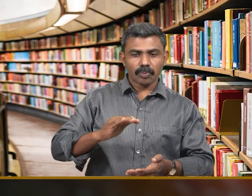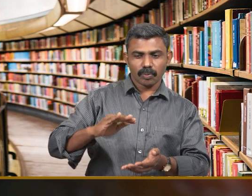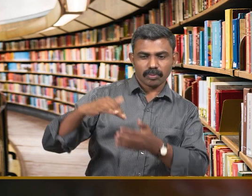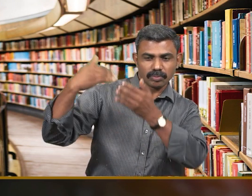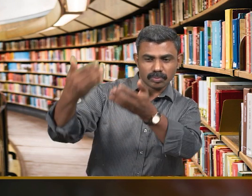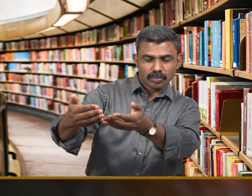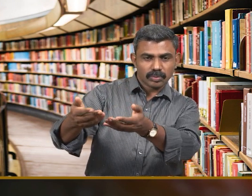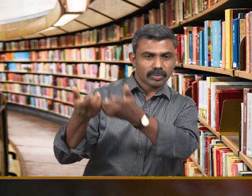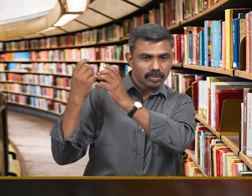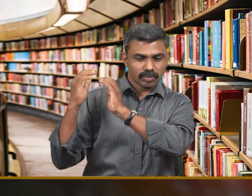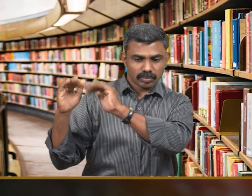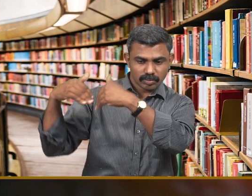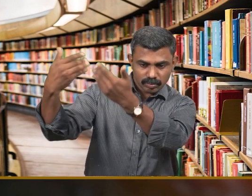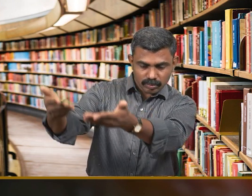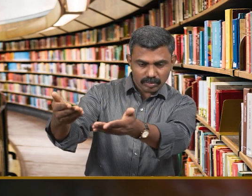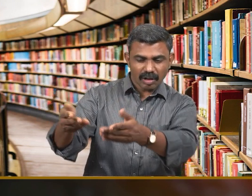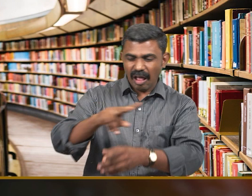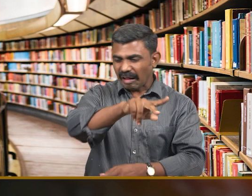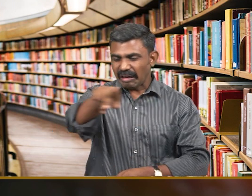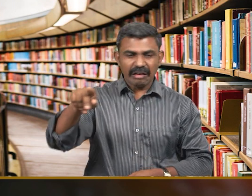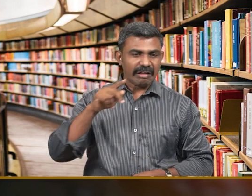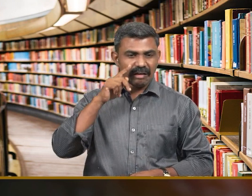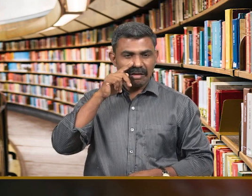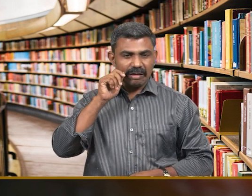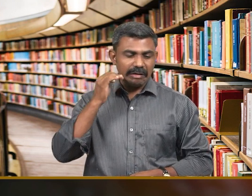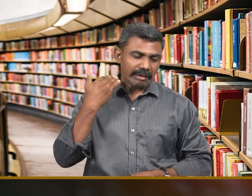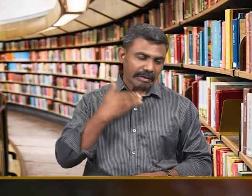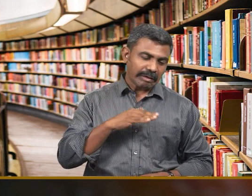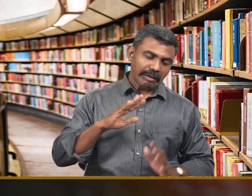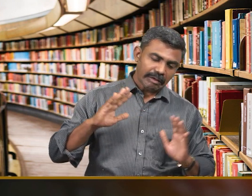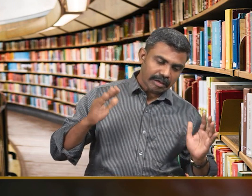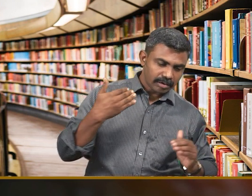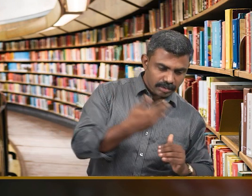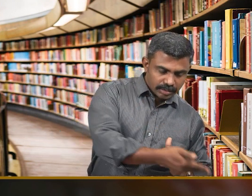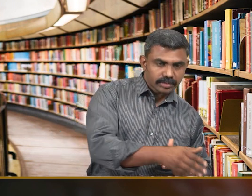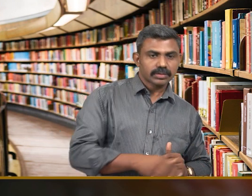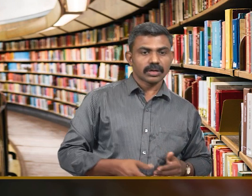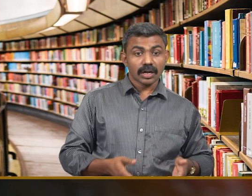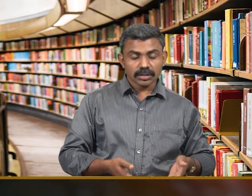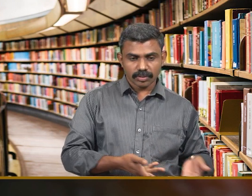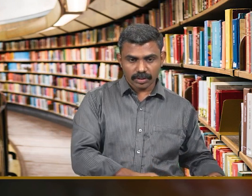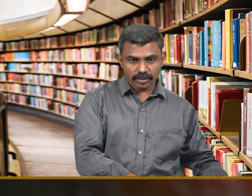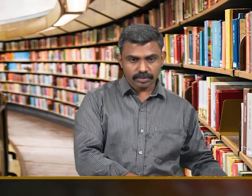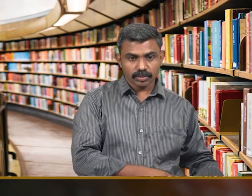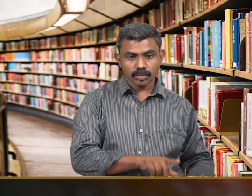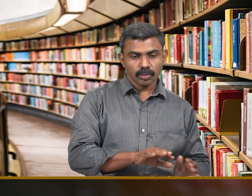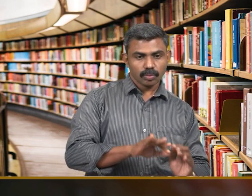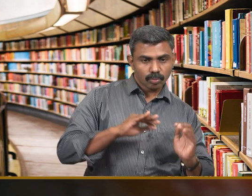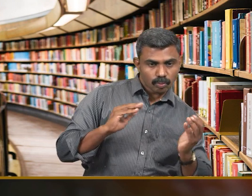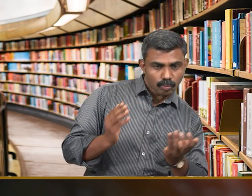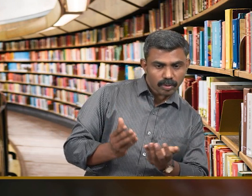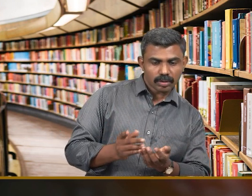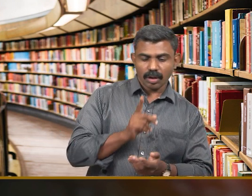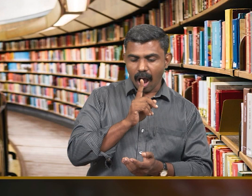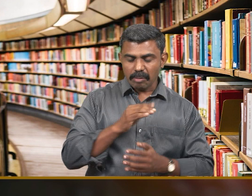அதாவது மனிதர்கள் அதிகமாக பொதுமக்களும் இறந்தார்கள் இந்த போரின் முடிவில். ஸோ அந்த வகையில் பார்த்திங்கன்னா ஒரு உலக நாடு